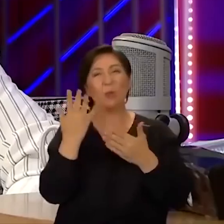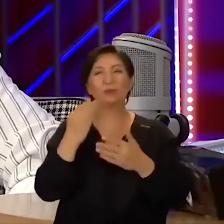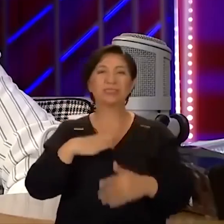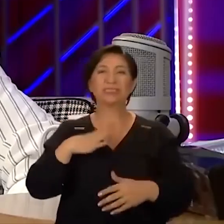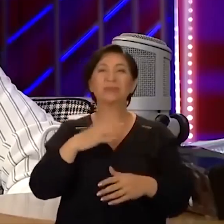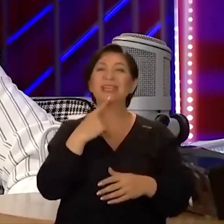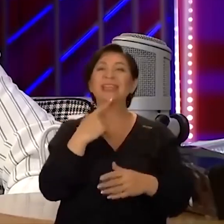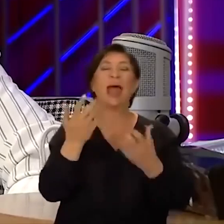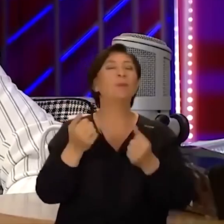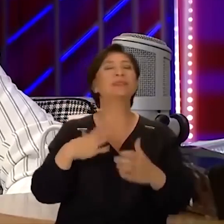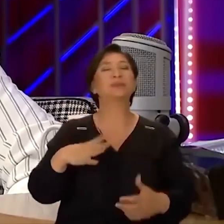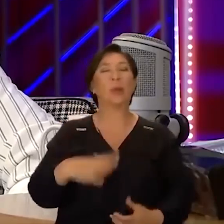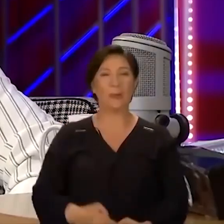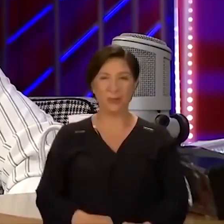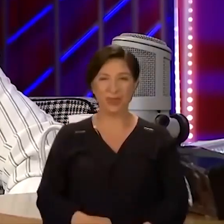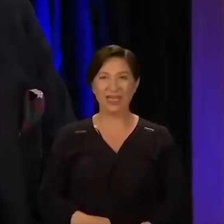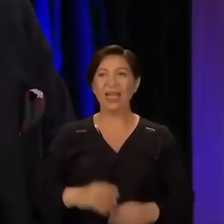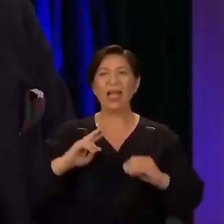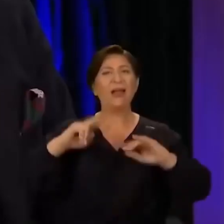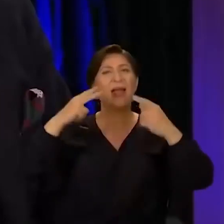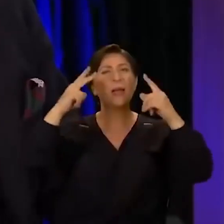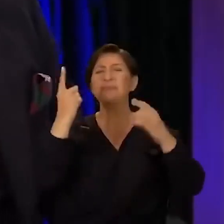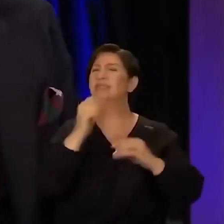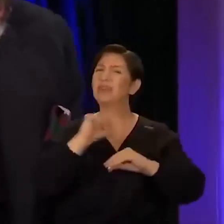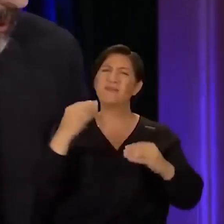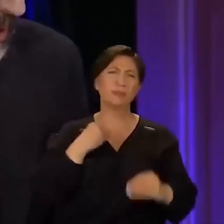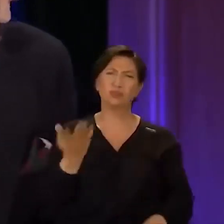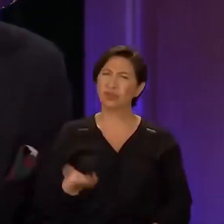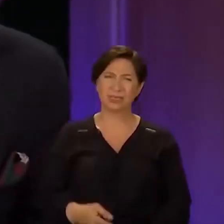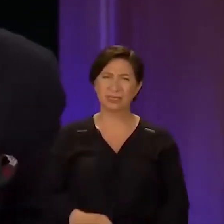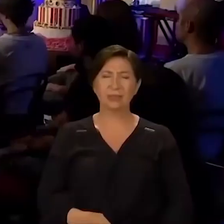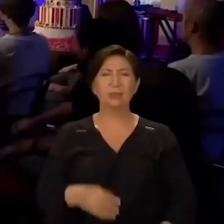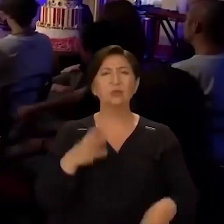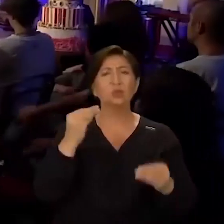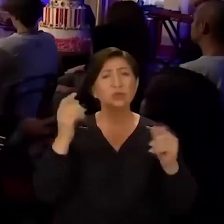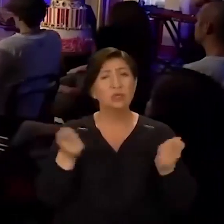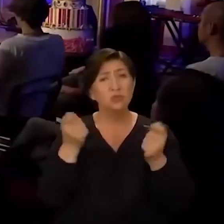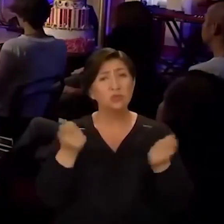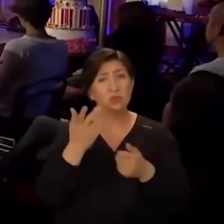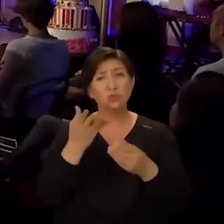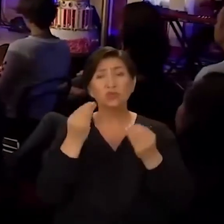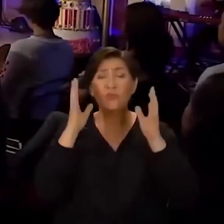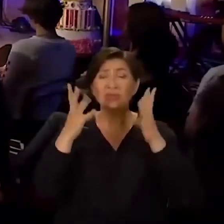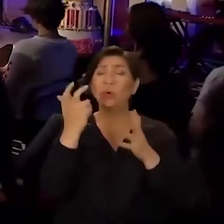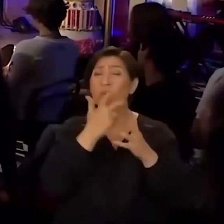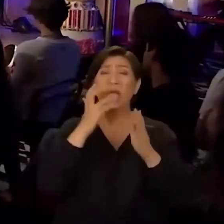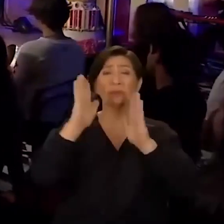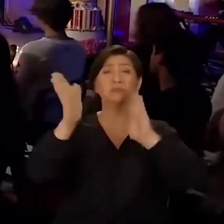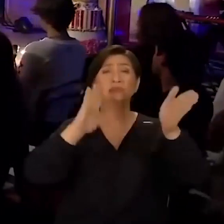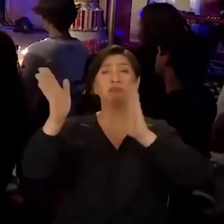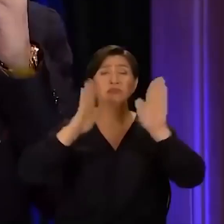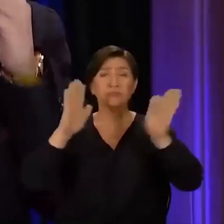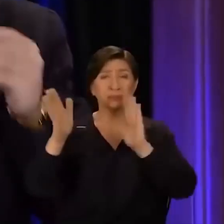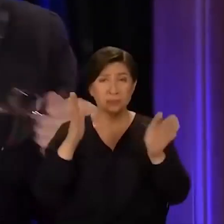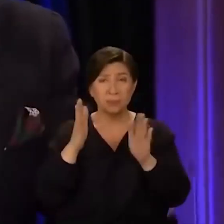gitmesini istiyorum tadını çıkarmak istiyorum yani Yakar yerine zarar verecek bir şey yok Neyi ne zaman çok çalışıyorsun çok fazla konser